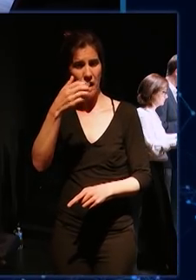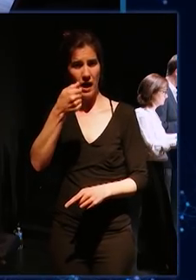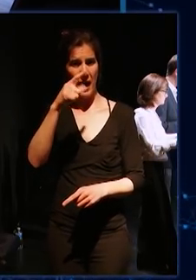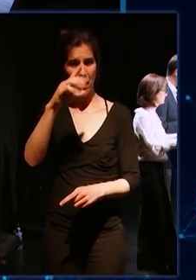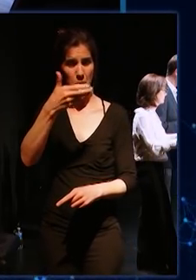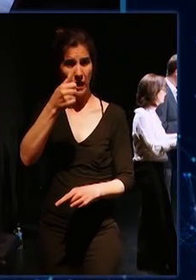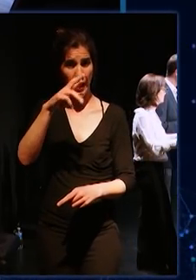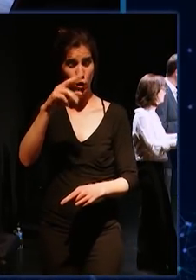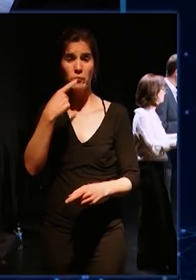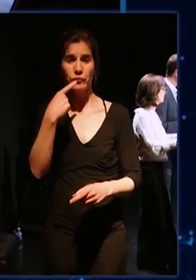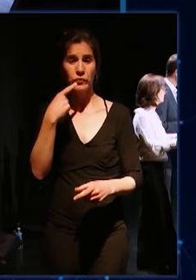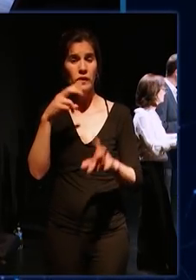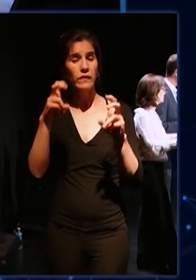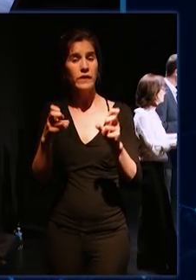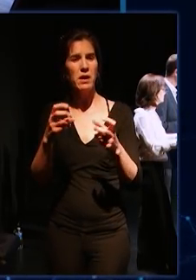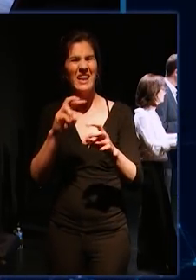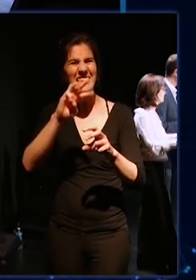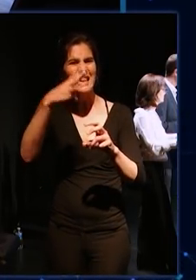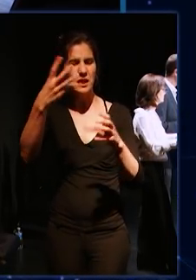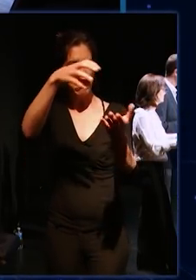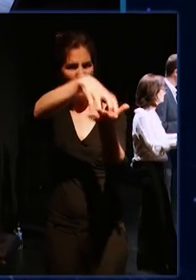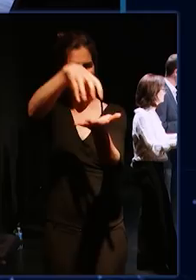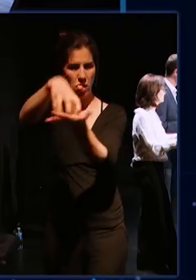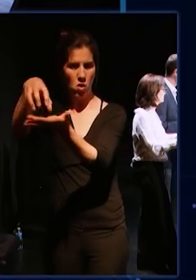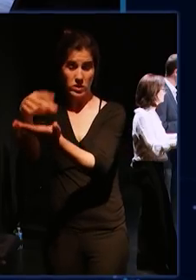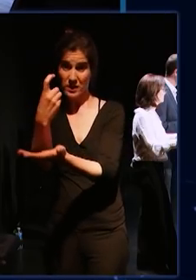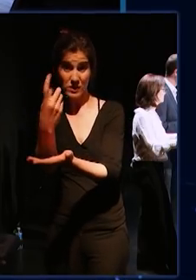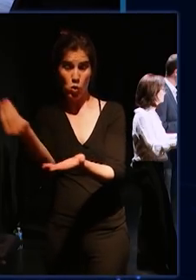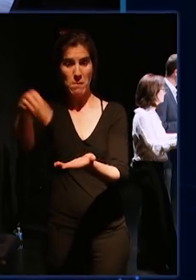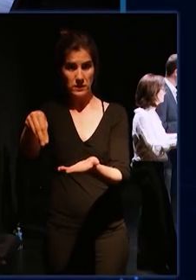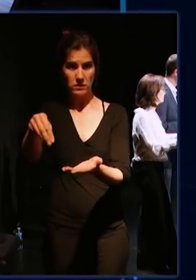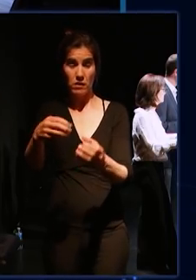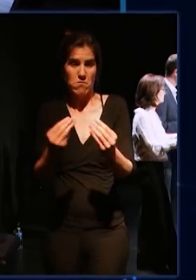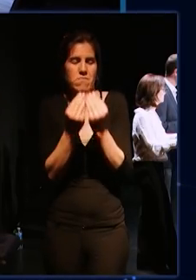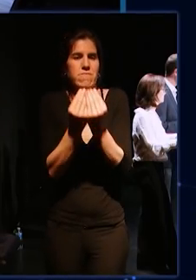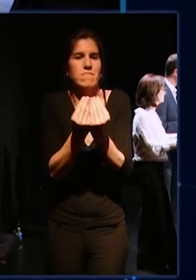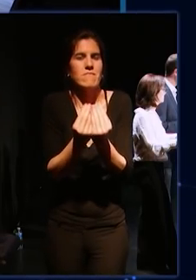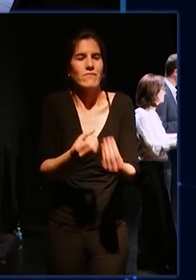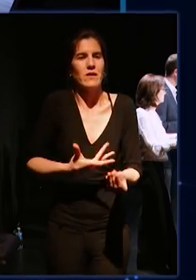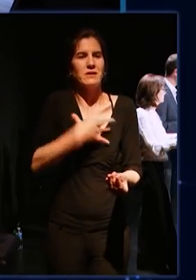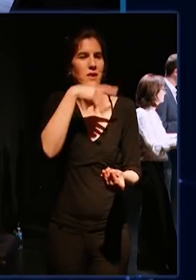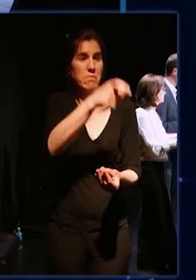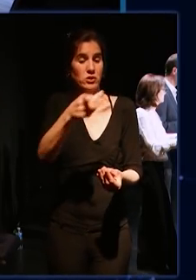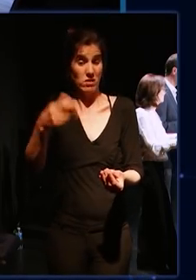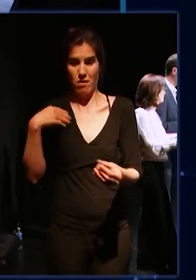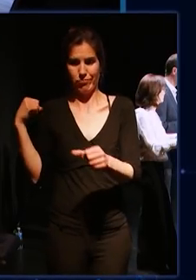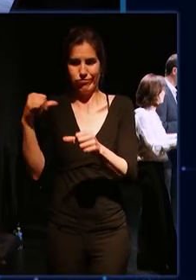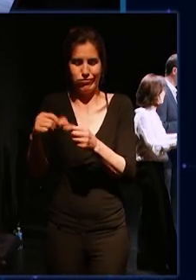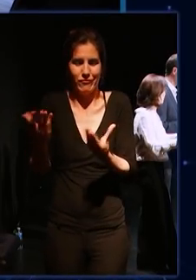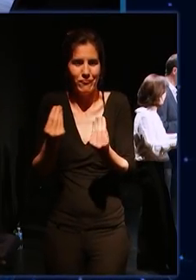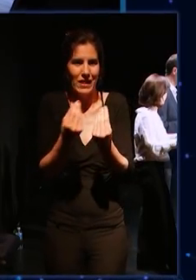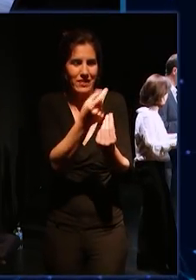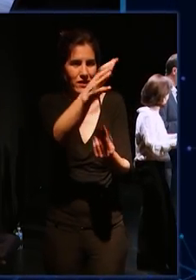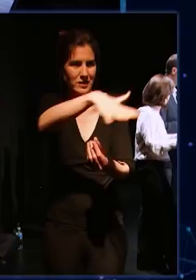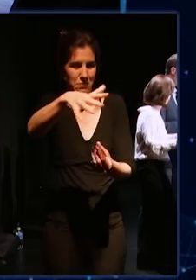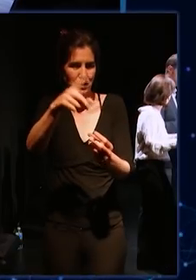pavelló és necessari. Tenim saturació en els espais de pràctica de l'esport. En tenim des de ja fa un cert temps. El tema que comentaves